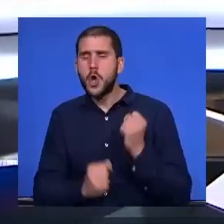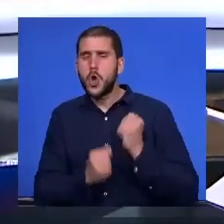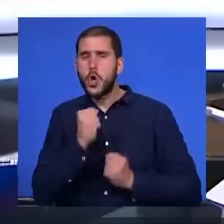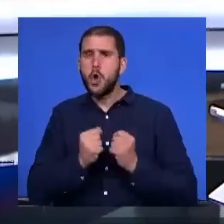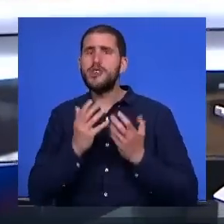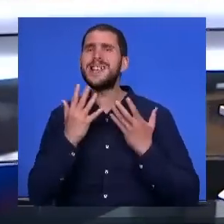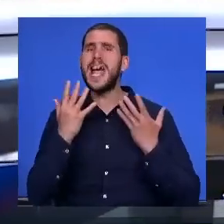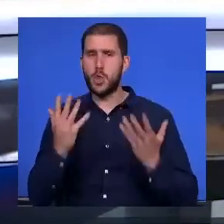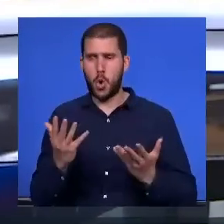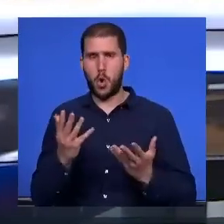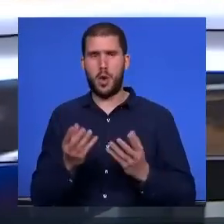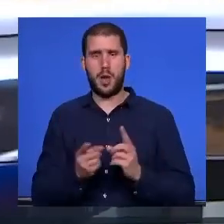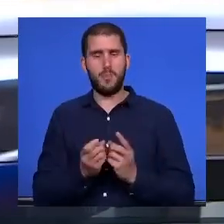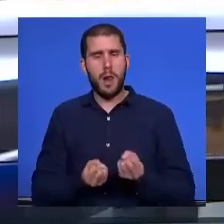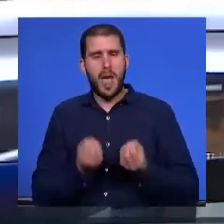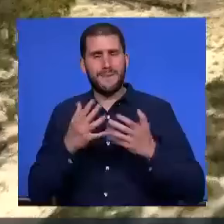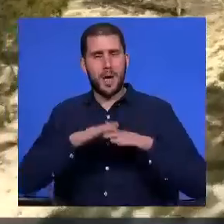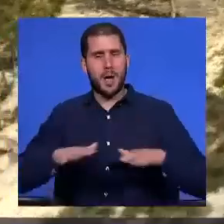כך להפריח את השממה.